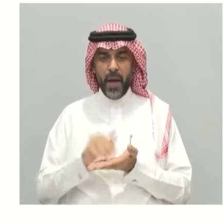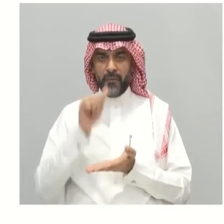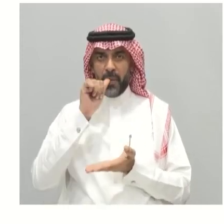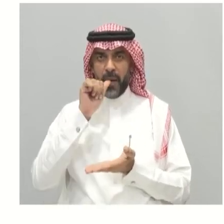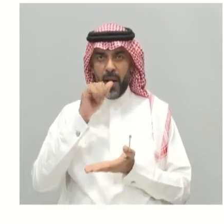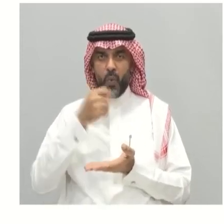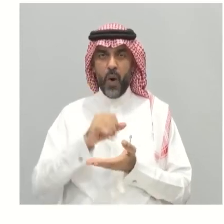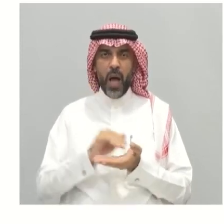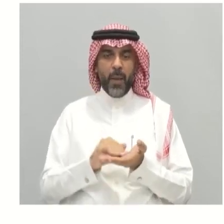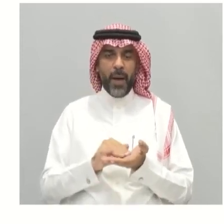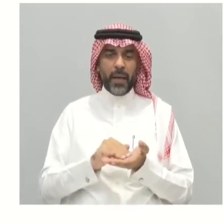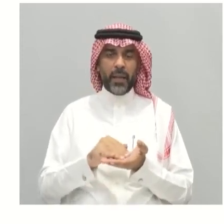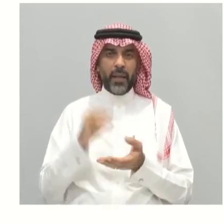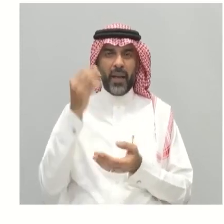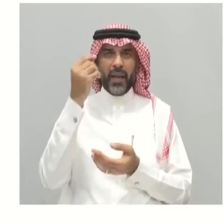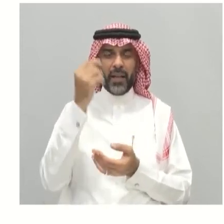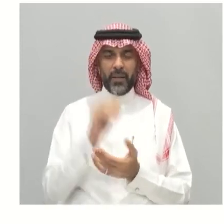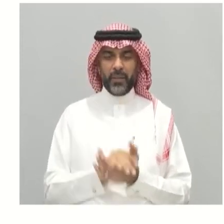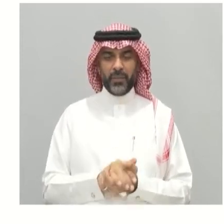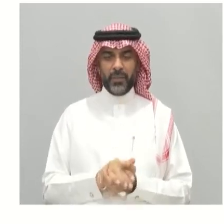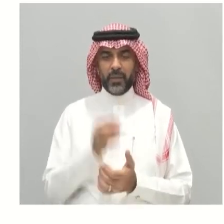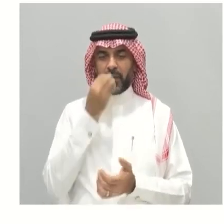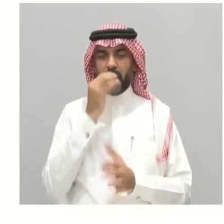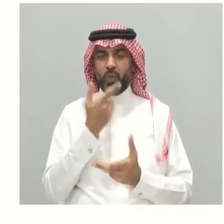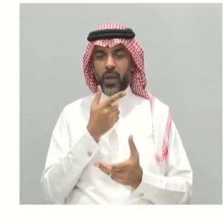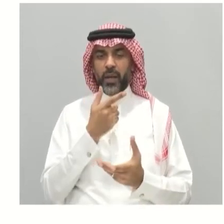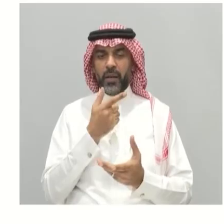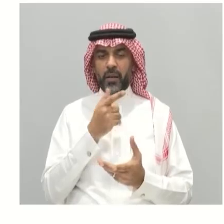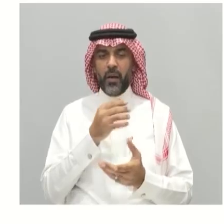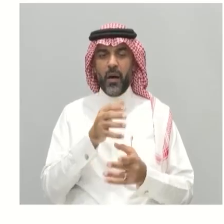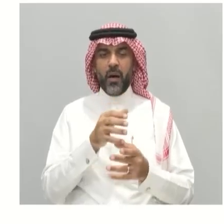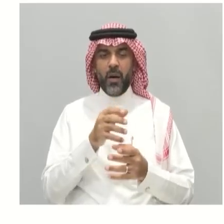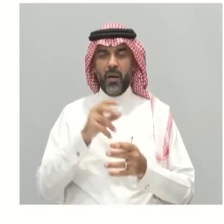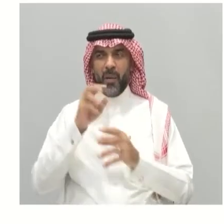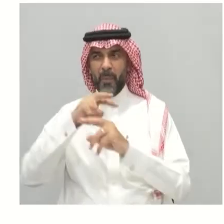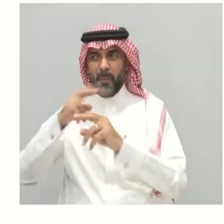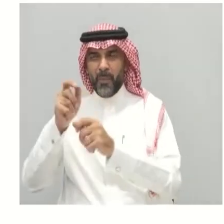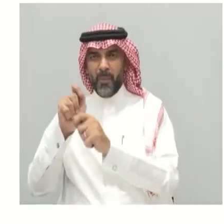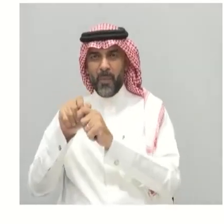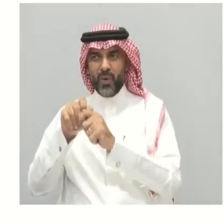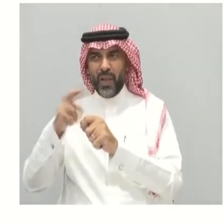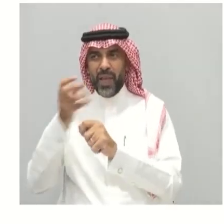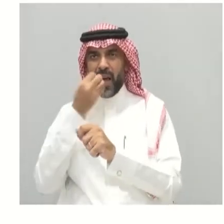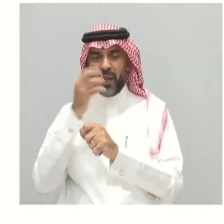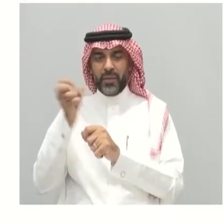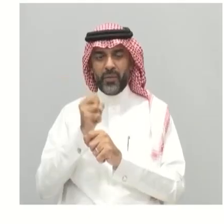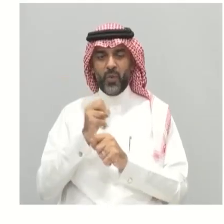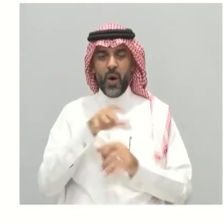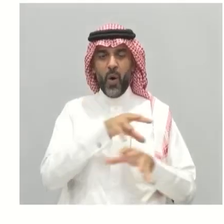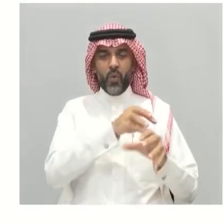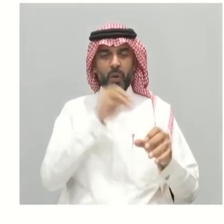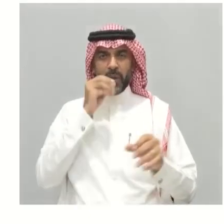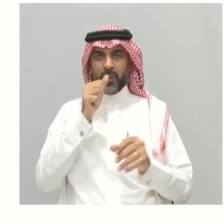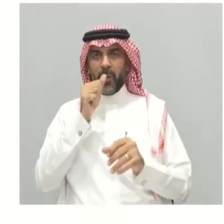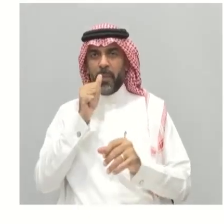اخرى او تمتصه من الماء او التربه تشبه الفطريات في طريقه حصولها على الغذاء